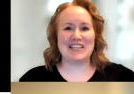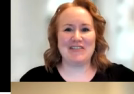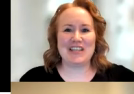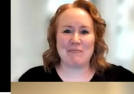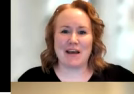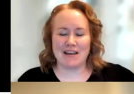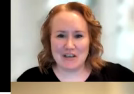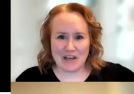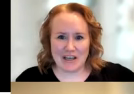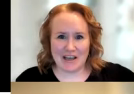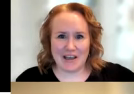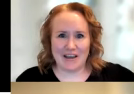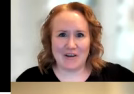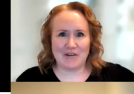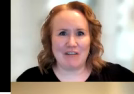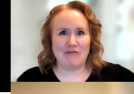intensive time